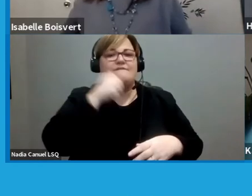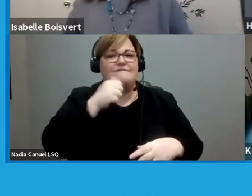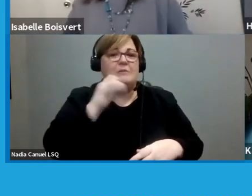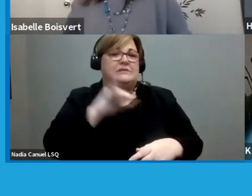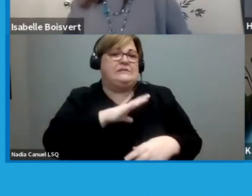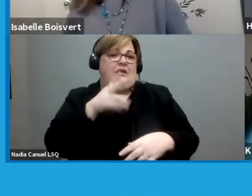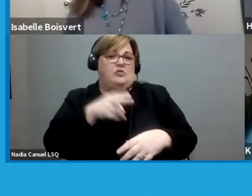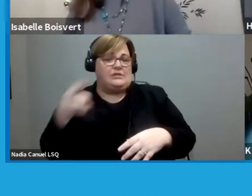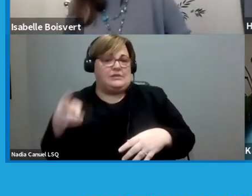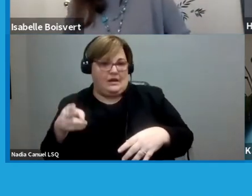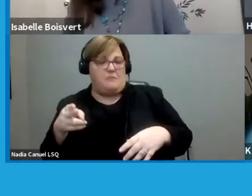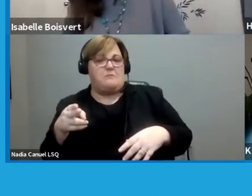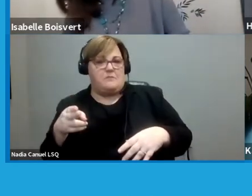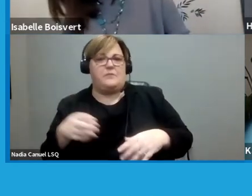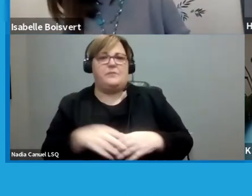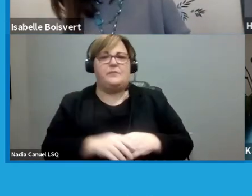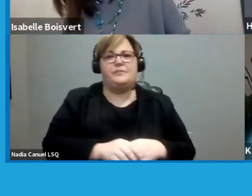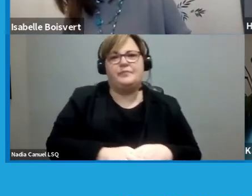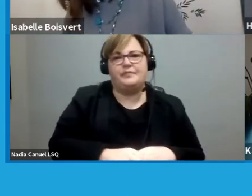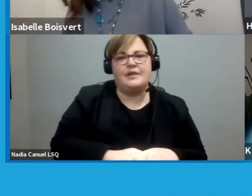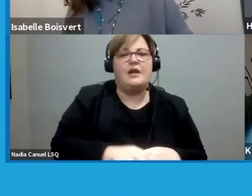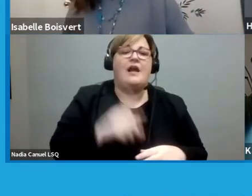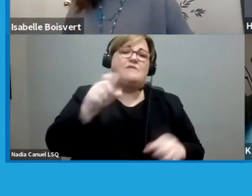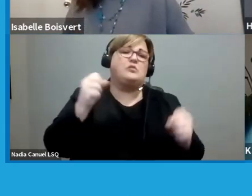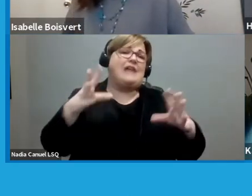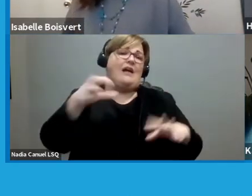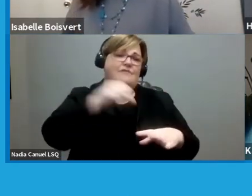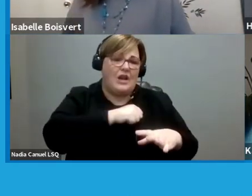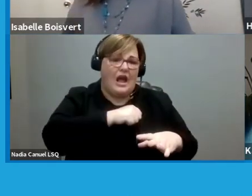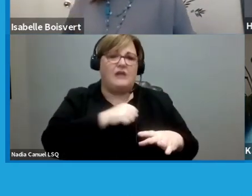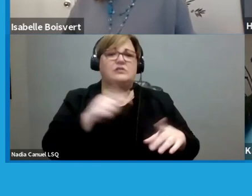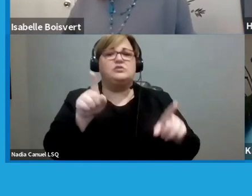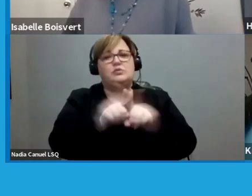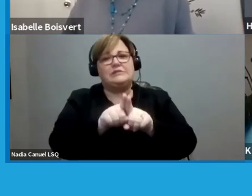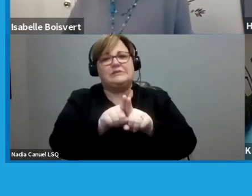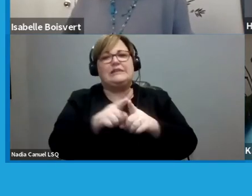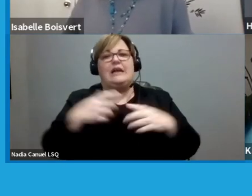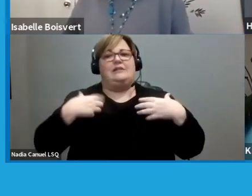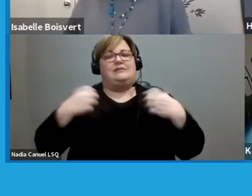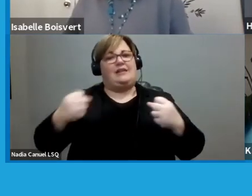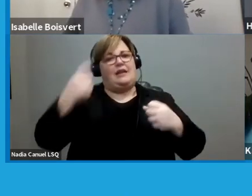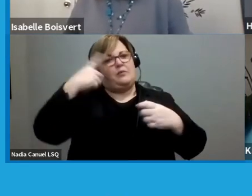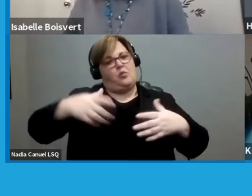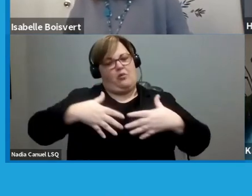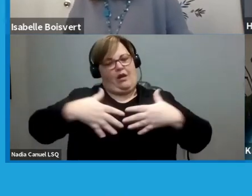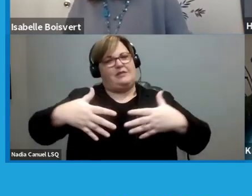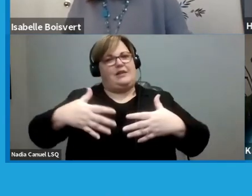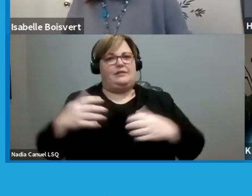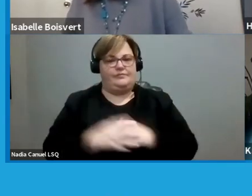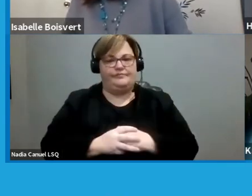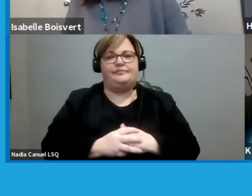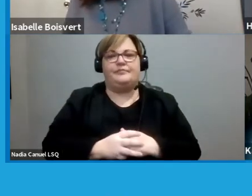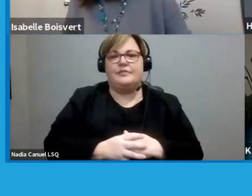en particulier pour le droit à une vie sans violence et pour les droits en santé reproductive. Alors, Isabelle va vous partager